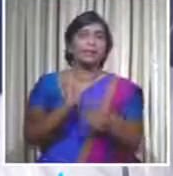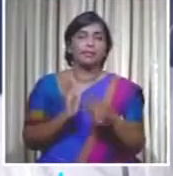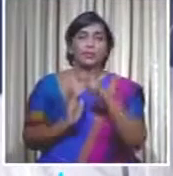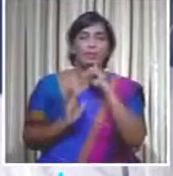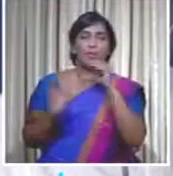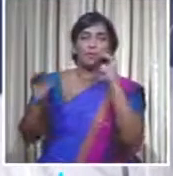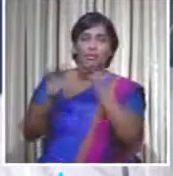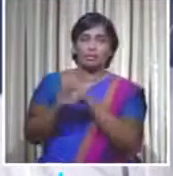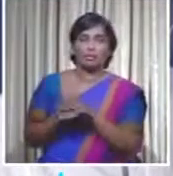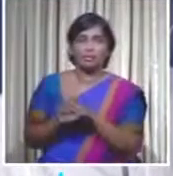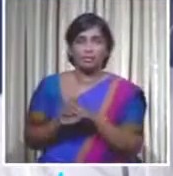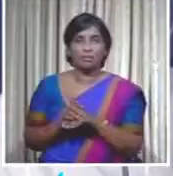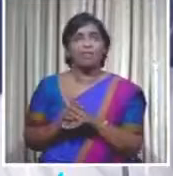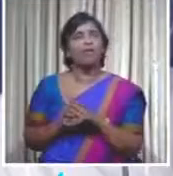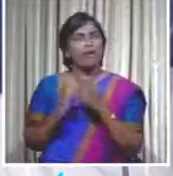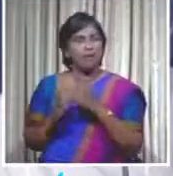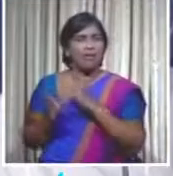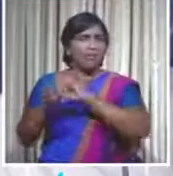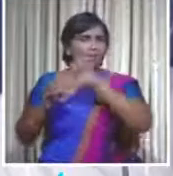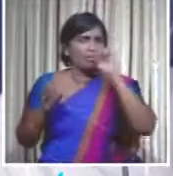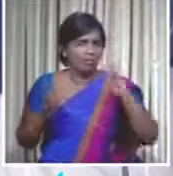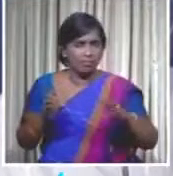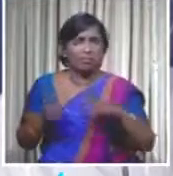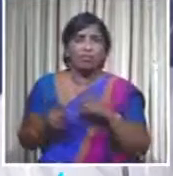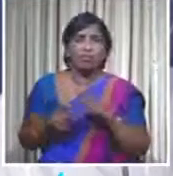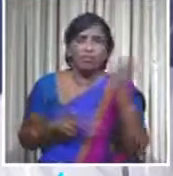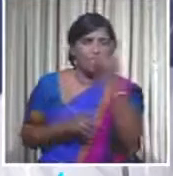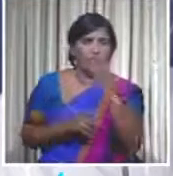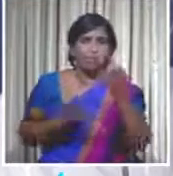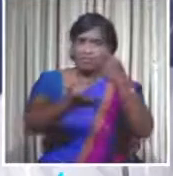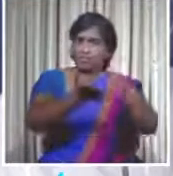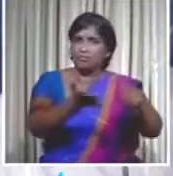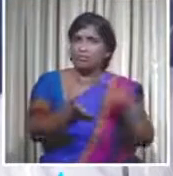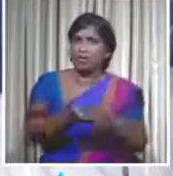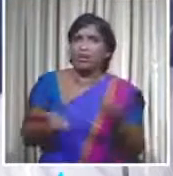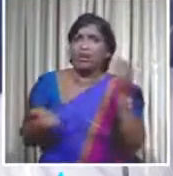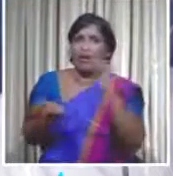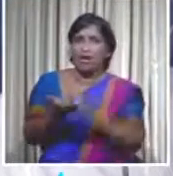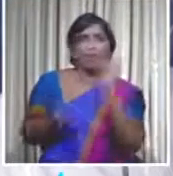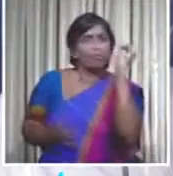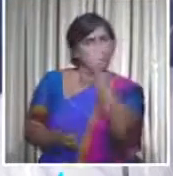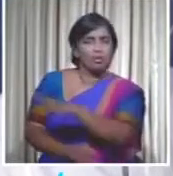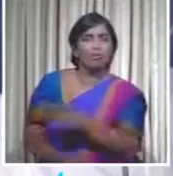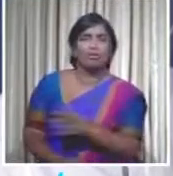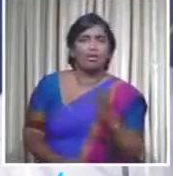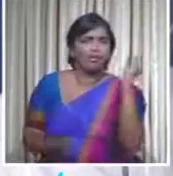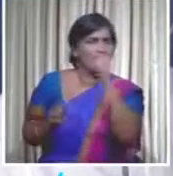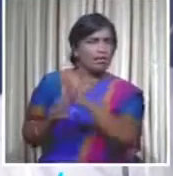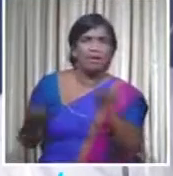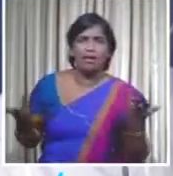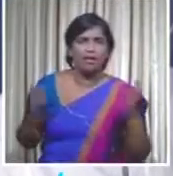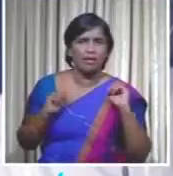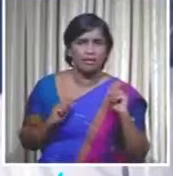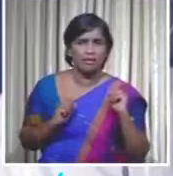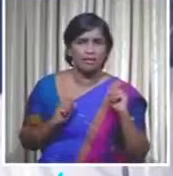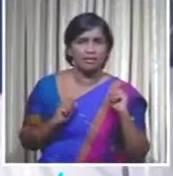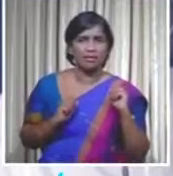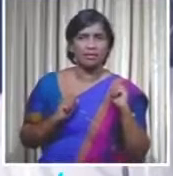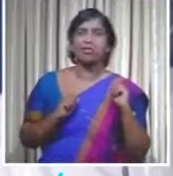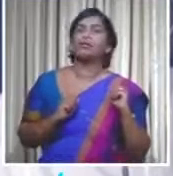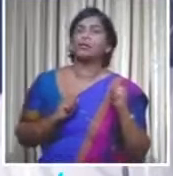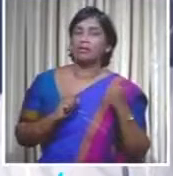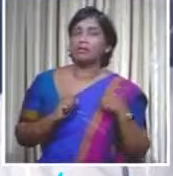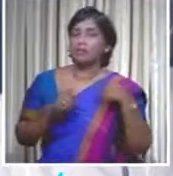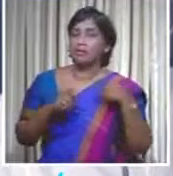दाल दीन इलास्कर तुंदे नाम अस्तांकर नडव दाको अई नोदाइंदे अभी